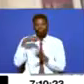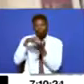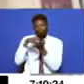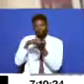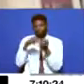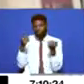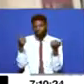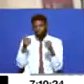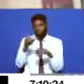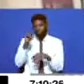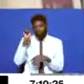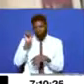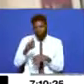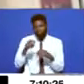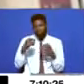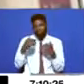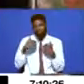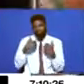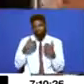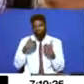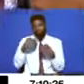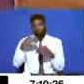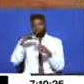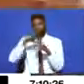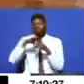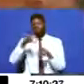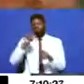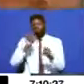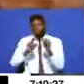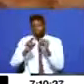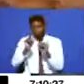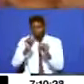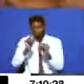kitaandaa uteuzi na kusuluhisha mizozo ya matokeo kabla ya tarehe